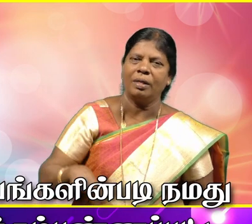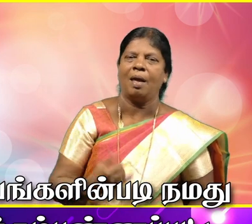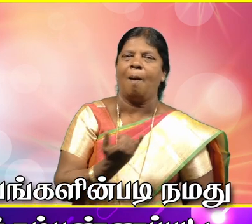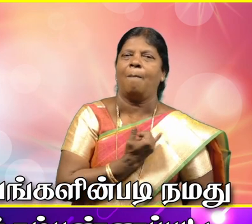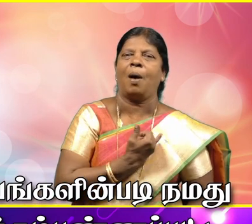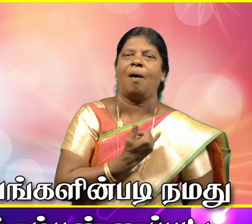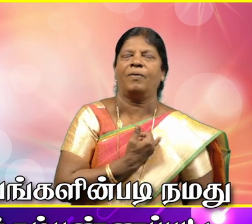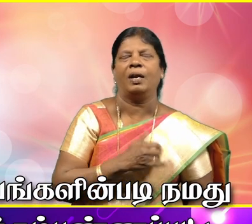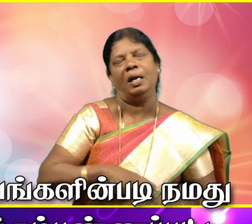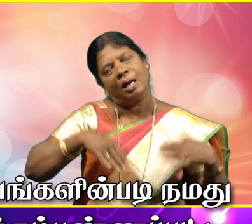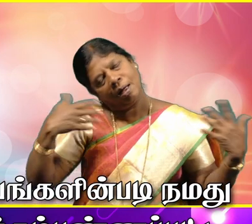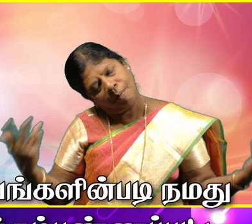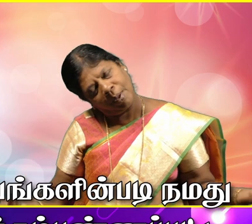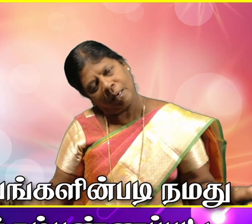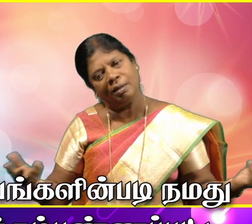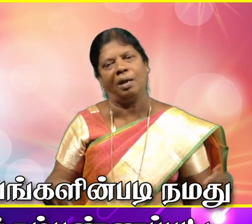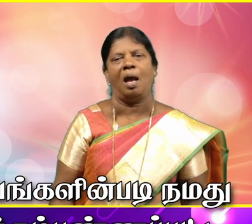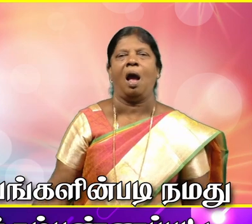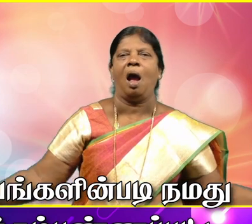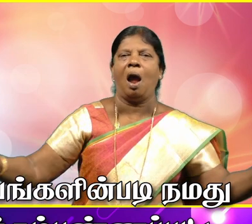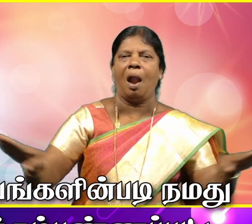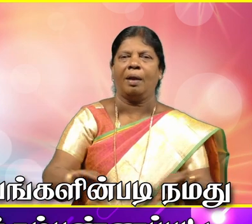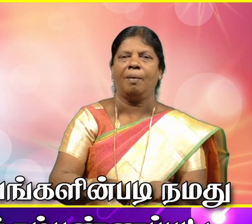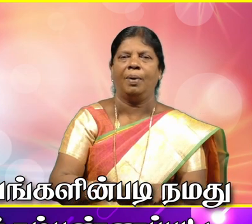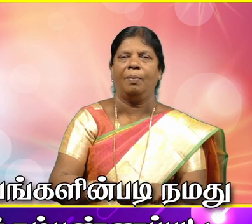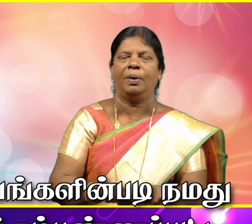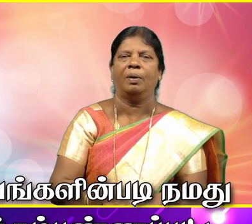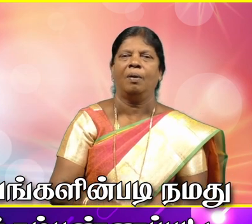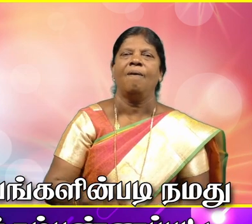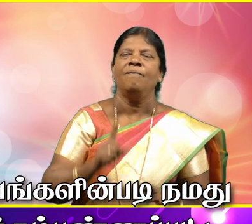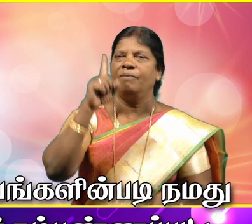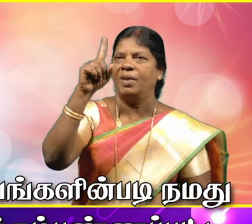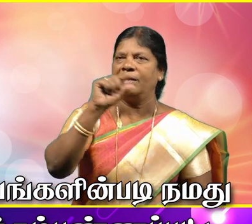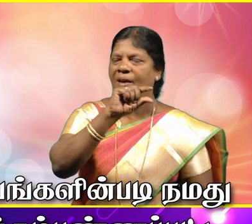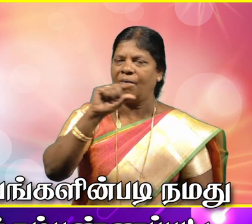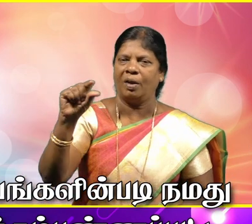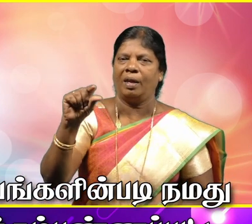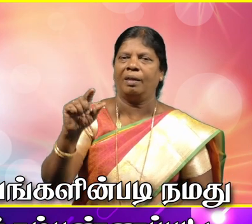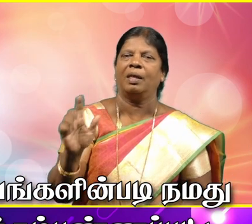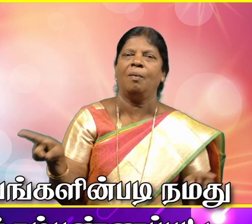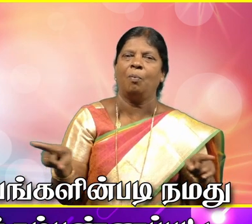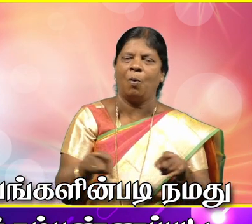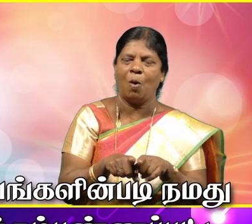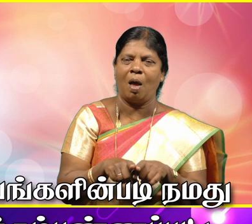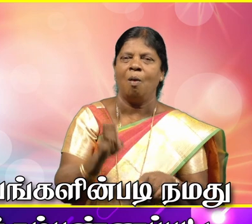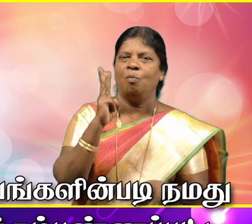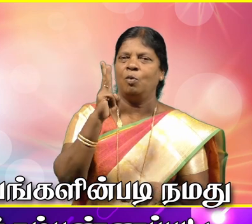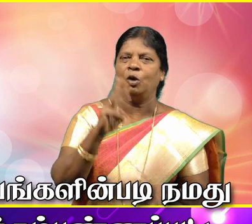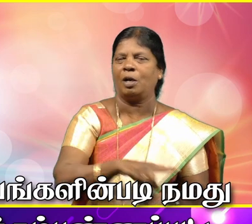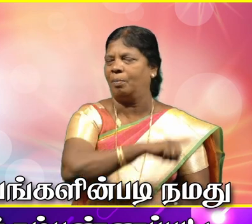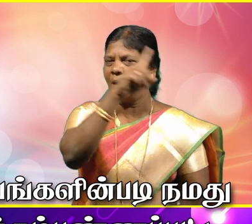மரித்தது நமது பாவங்களுக்காக. அடக்கம் பண்ணப்பட்டு வேத